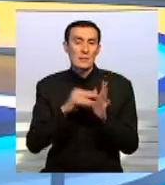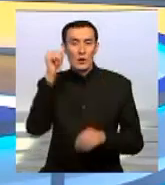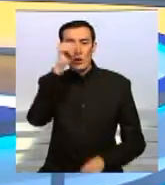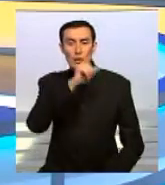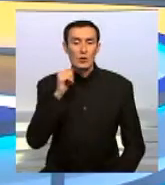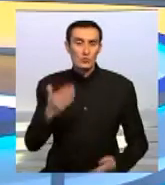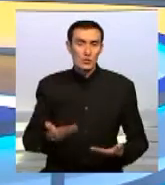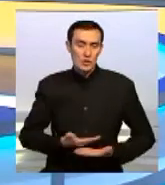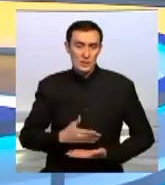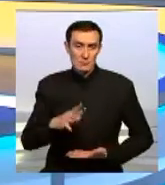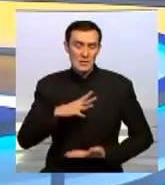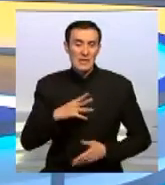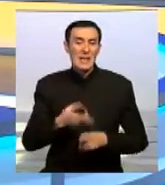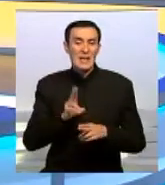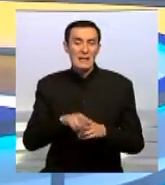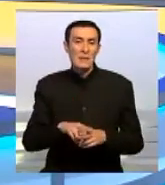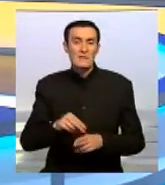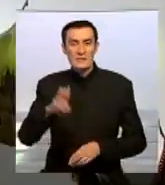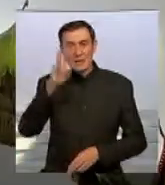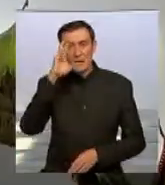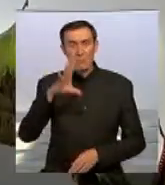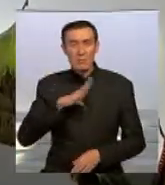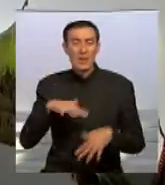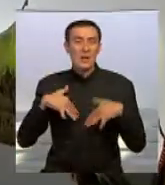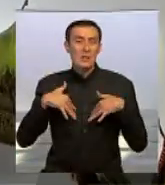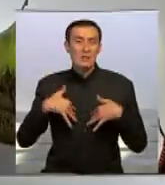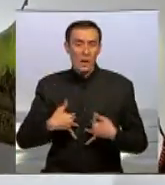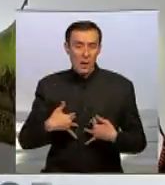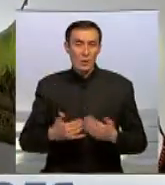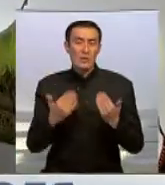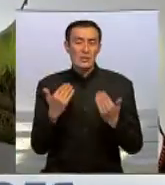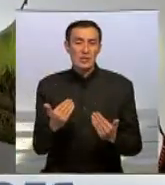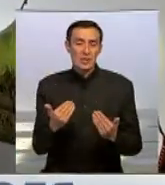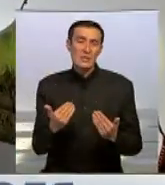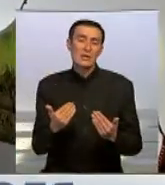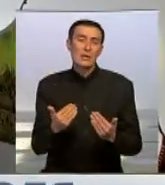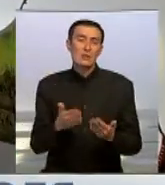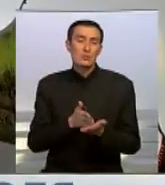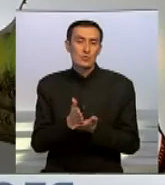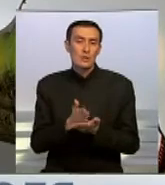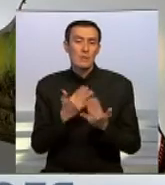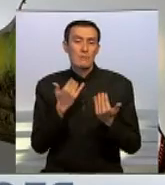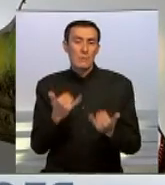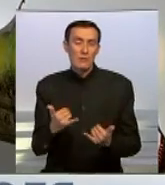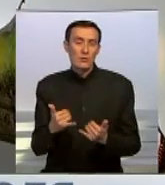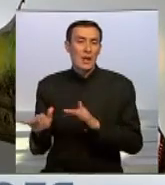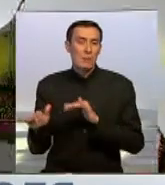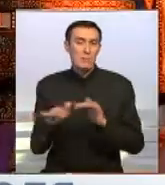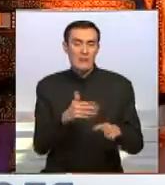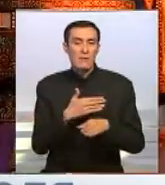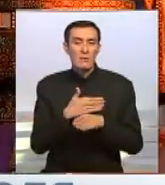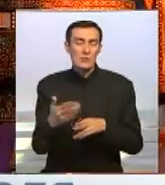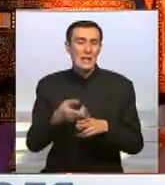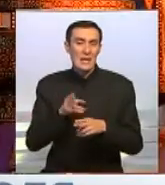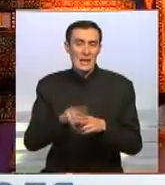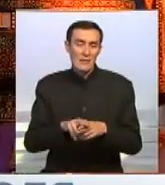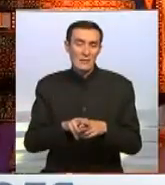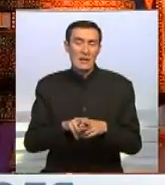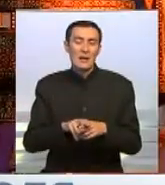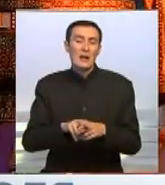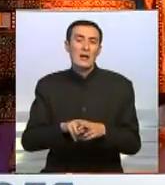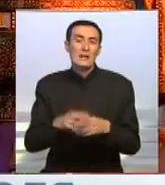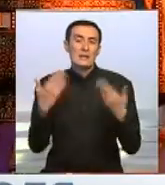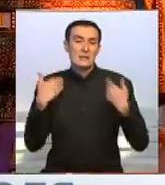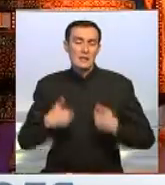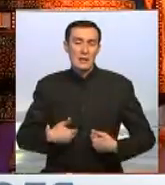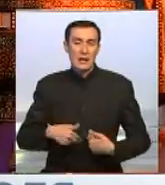89-м году жизни. И все это время в стране был траур. Сейчас священнослужители проводят серию обрядов, после чего забальзамированное